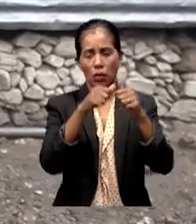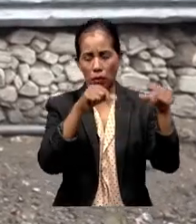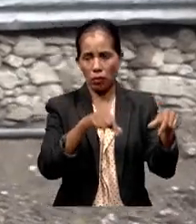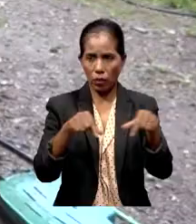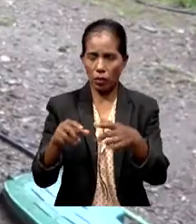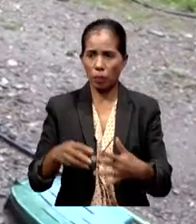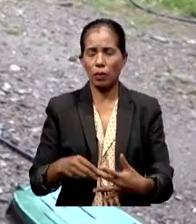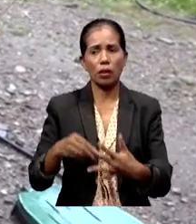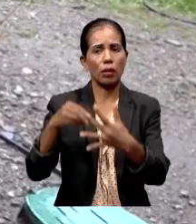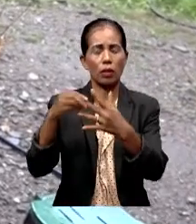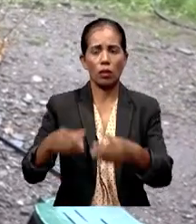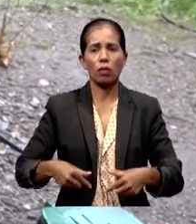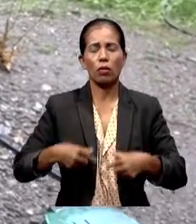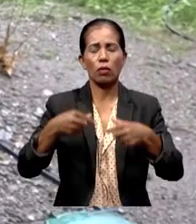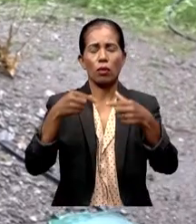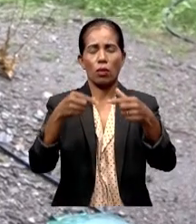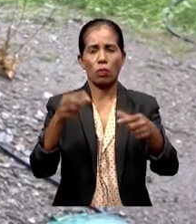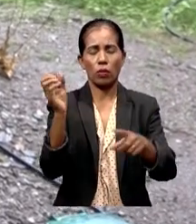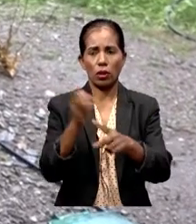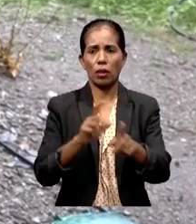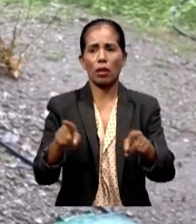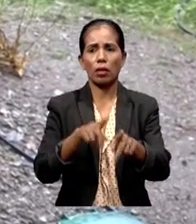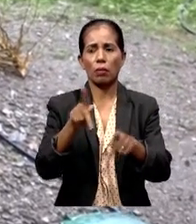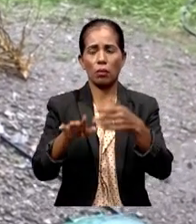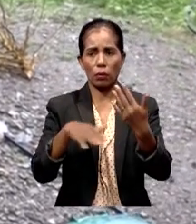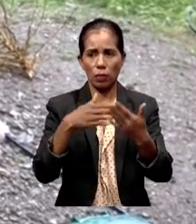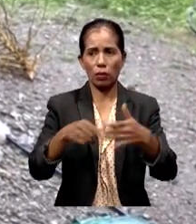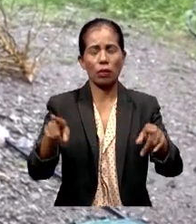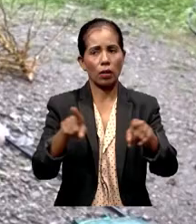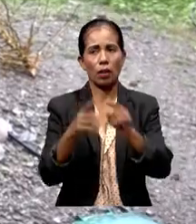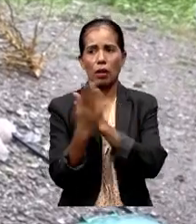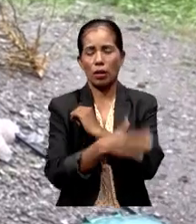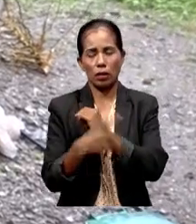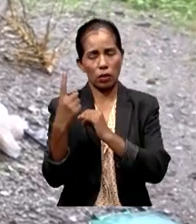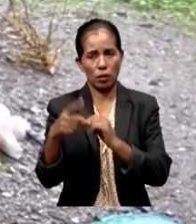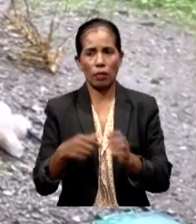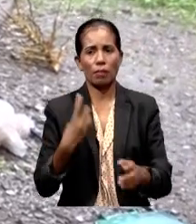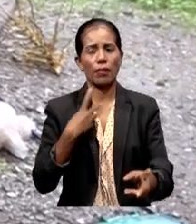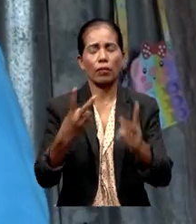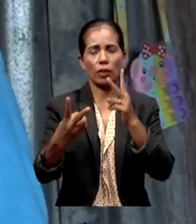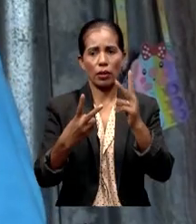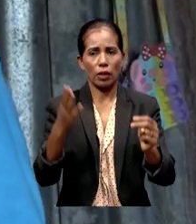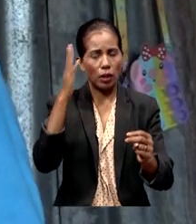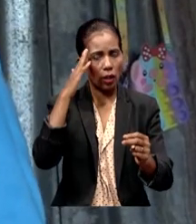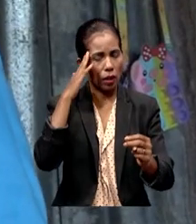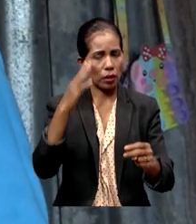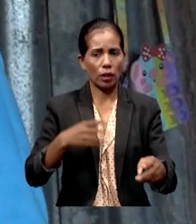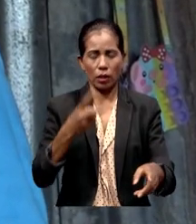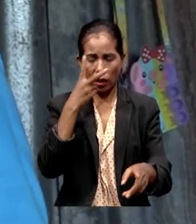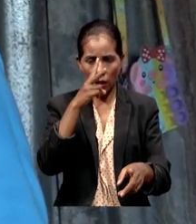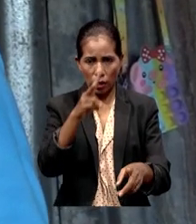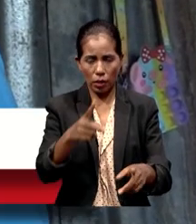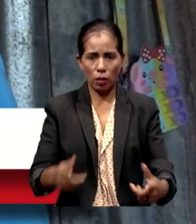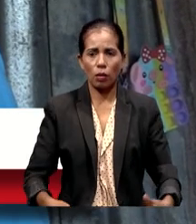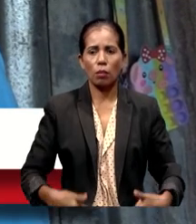sira ko di fo oportunidade hanesan ba emaho tu ihana saune. Au ne bisita ide ne atu bel hatene sirni konisaun direita sirni